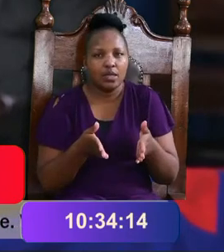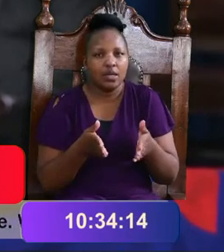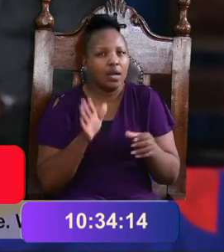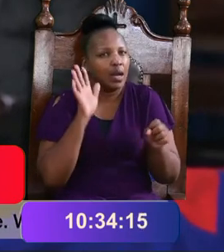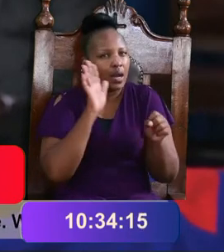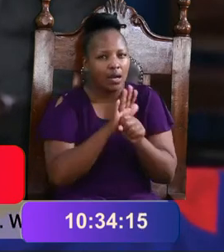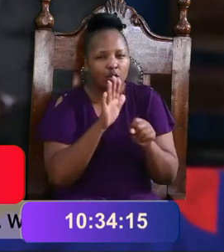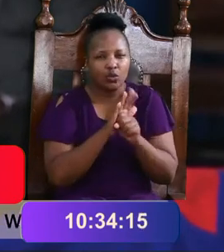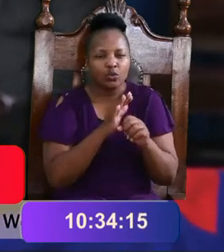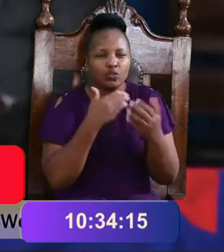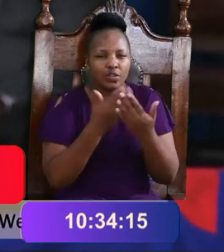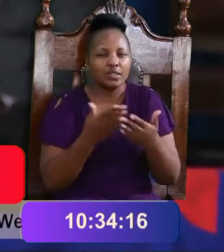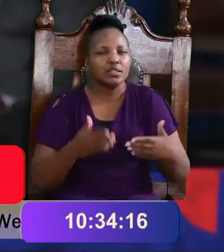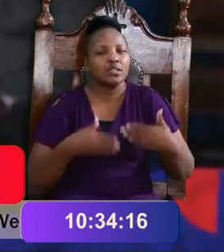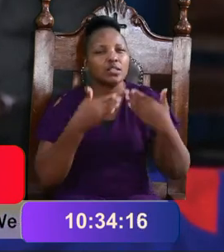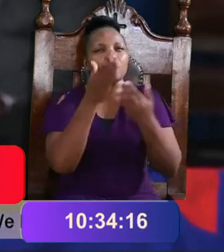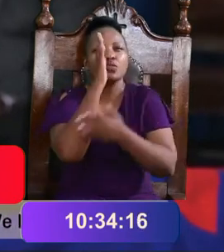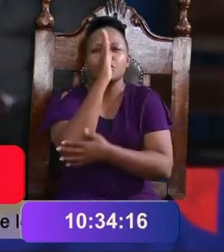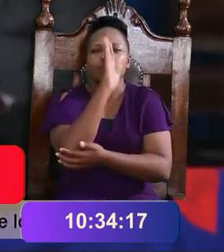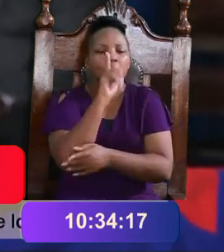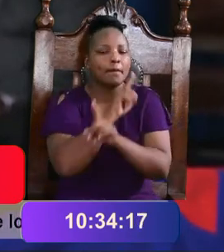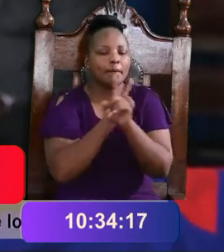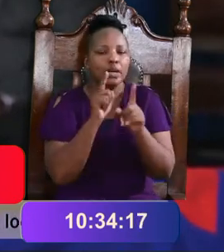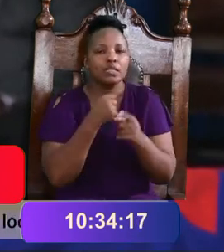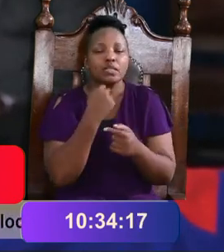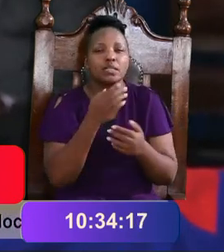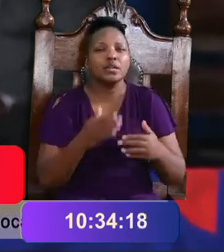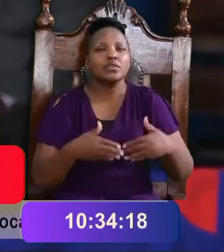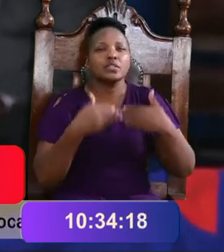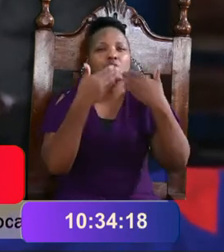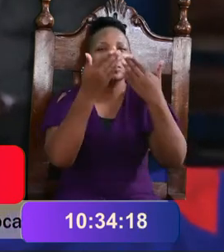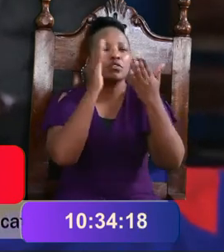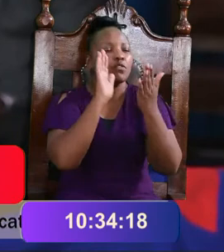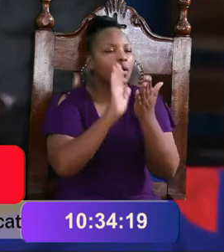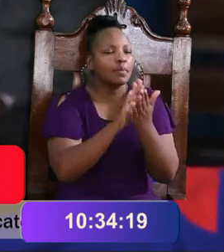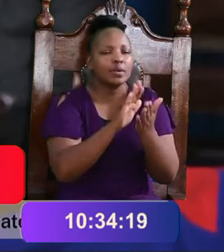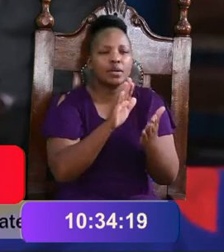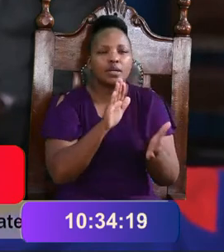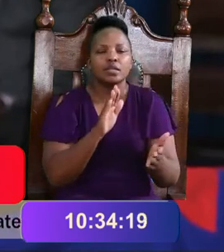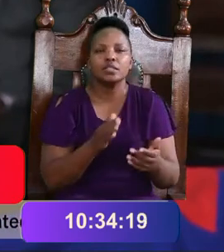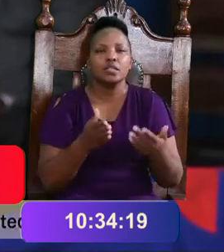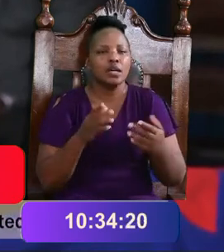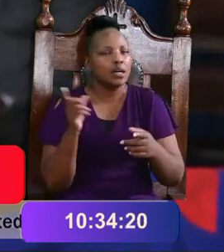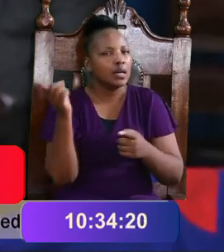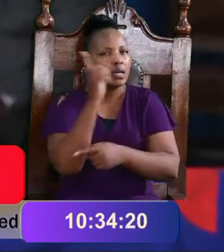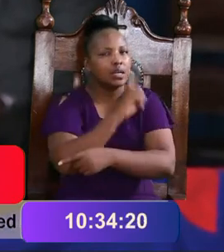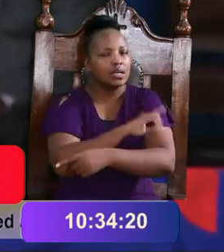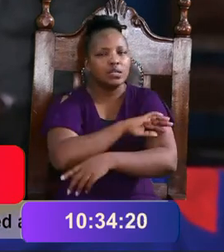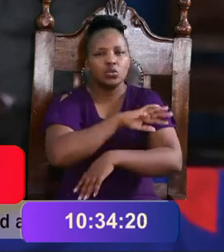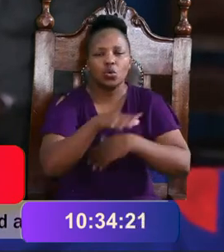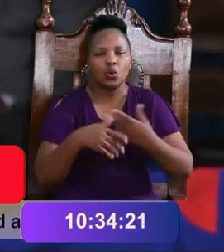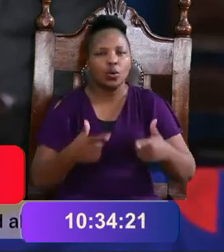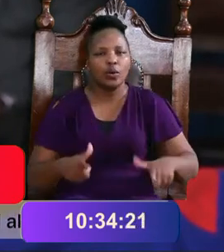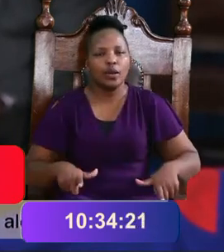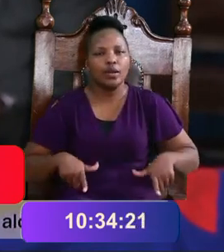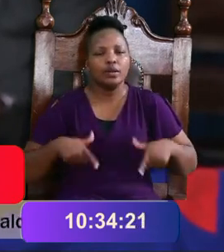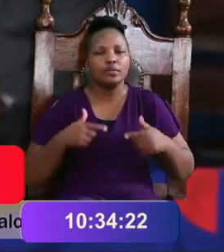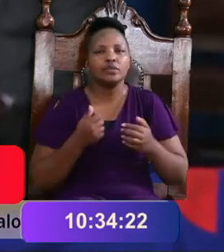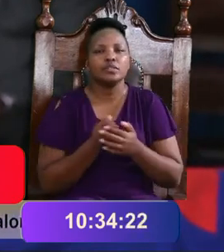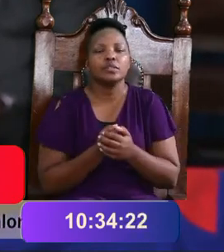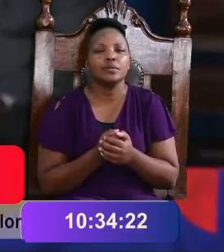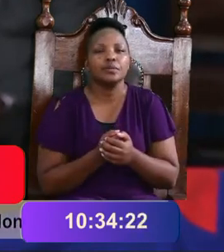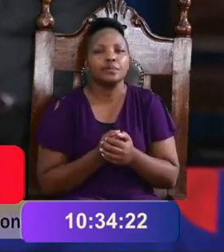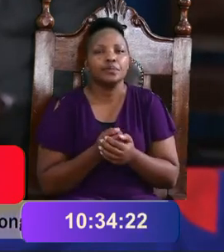na shukrani nyingi Bwana, lakini tunasema tupokea sifa na tutakusifu siku zote za maisha yetu mfalme.